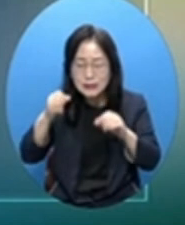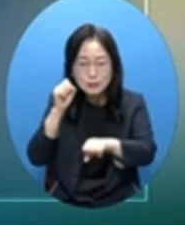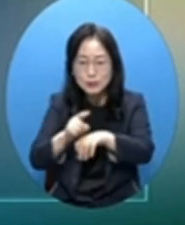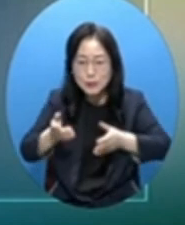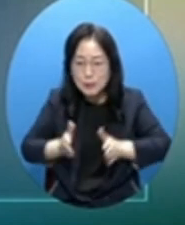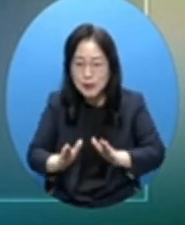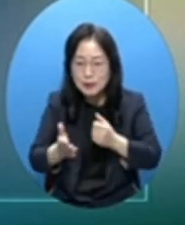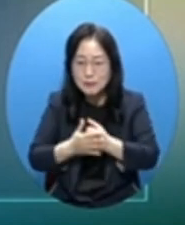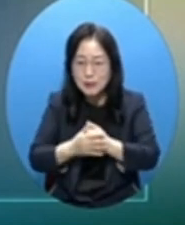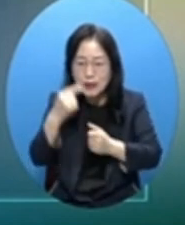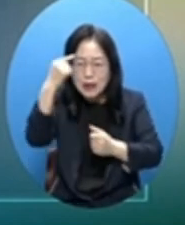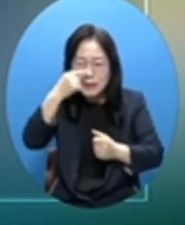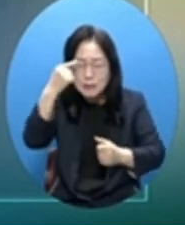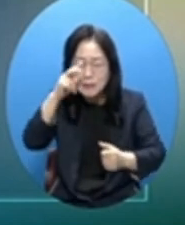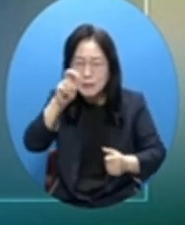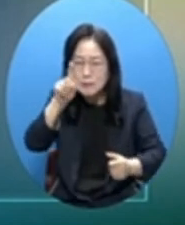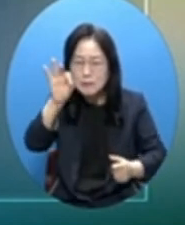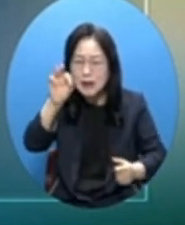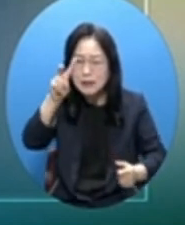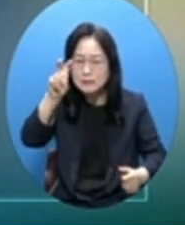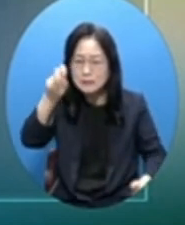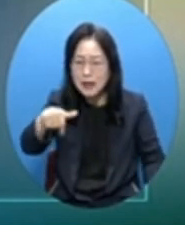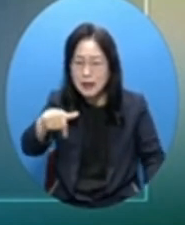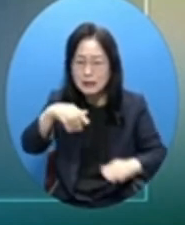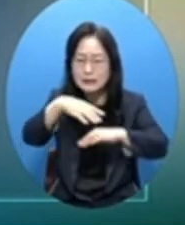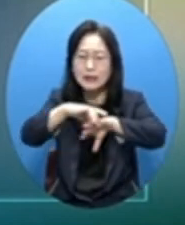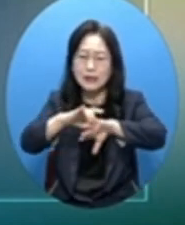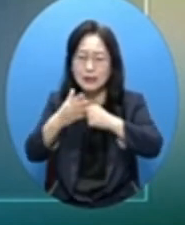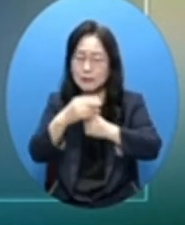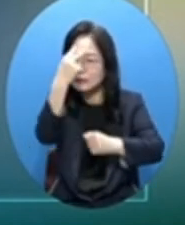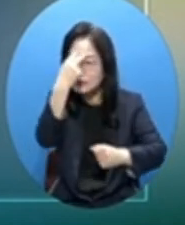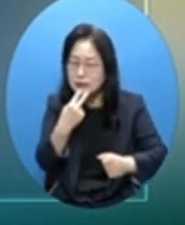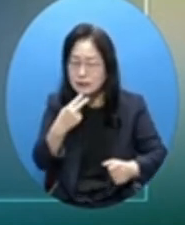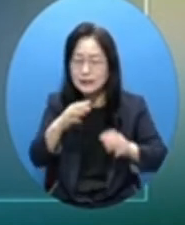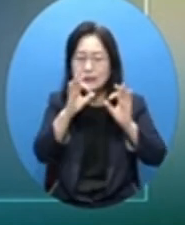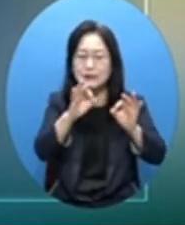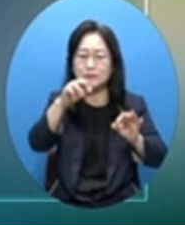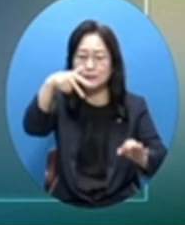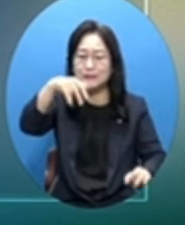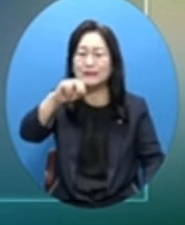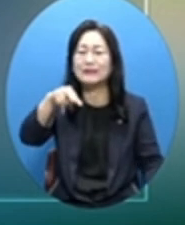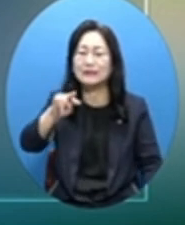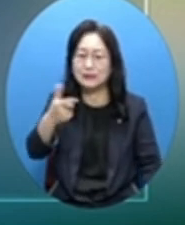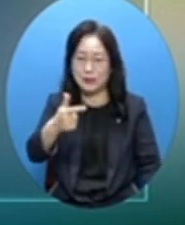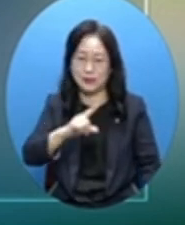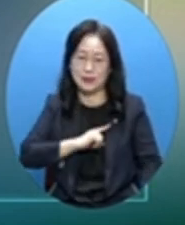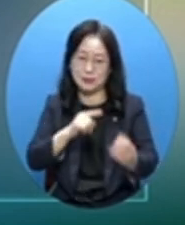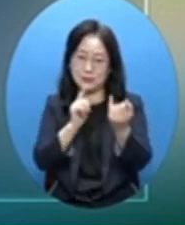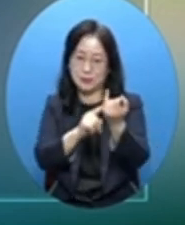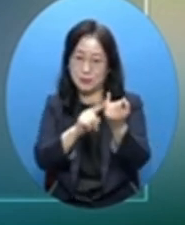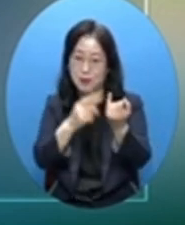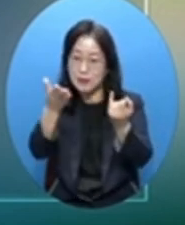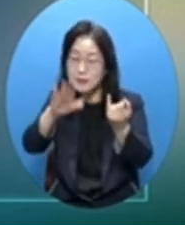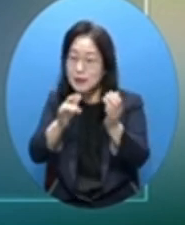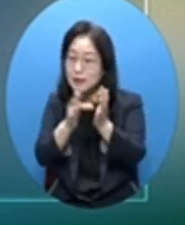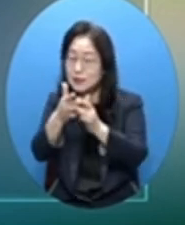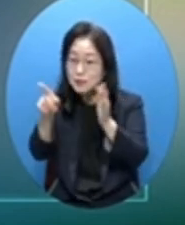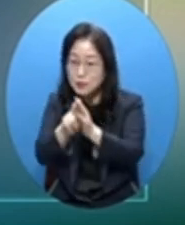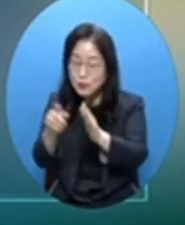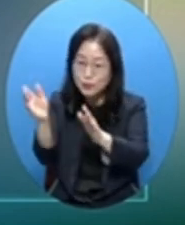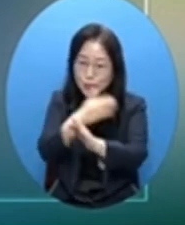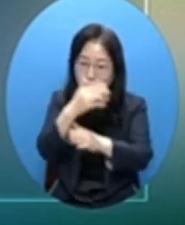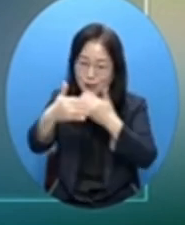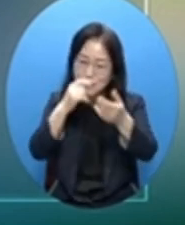망막 장애로 시력을 잃은 김지선 자매 그런데 예수 믿고 말씀의 이름을 따라